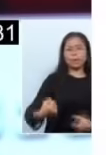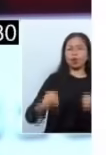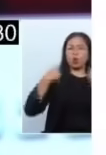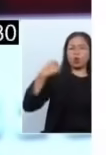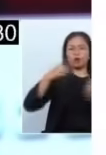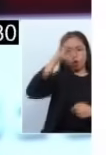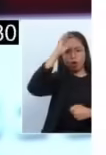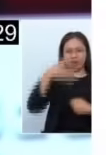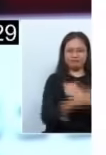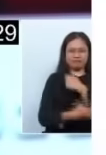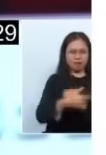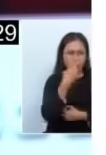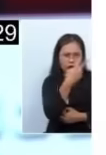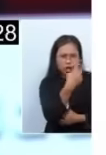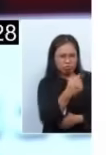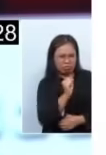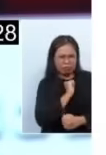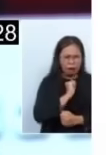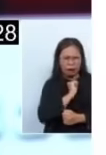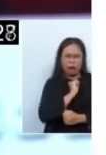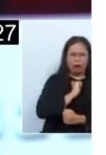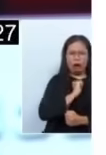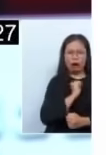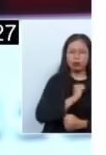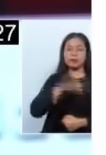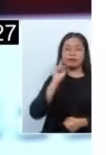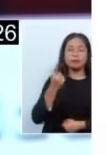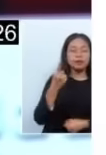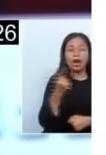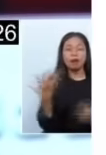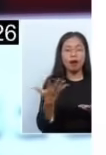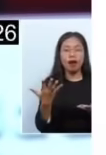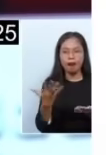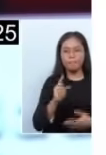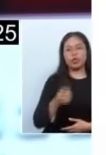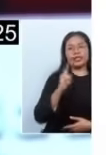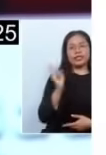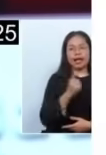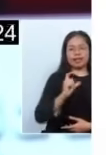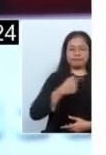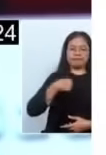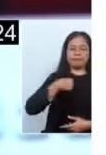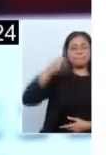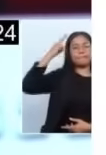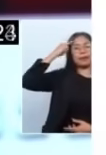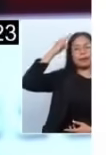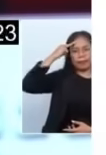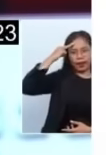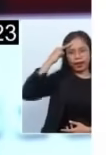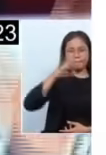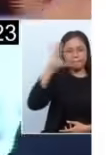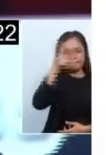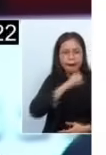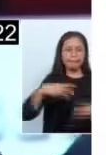apresiasi atas jejak, rekam jejak yang sudah ditorehkan sendiri oleh Bu Megawati. Nah,